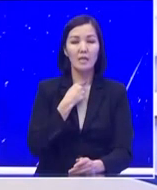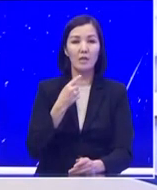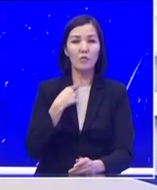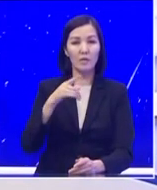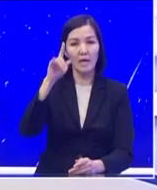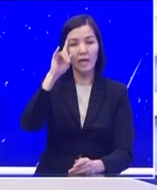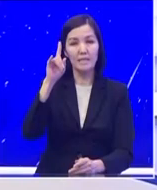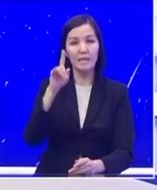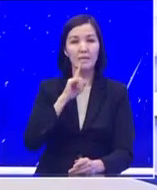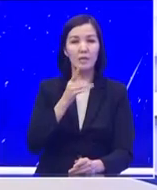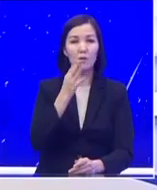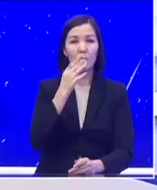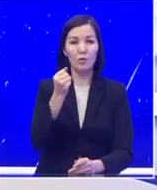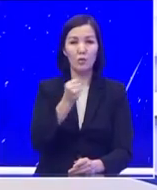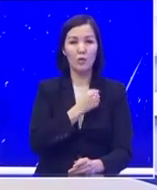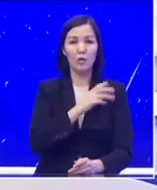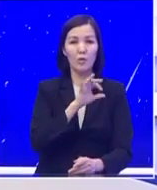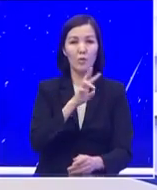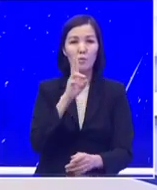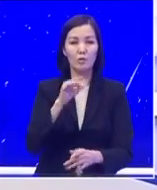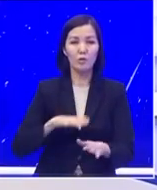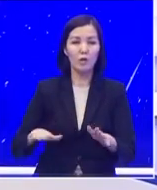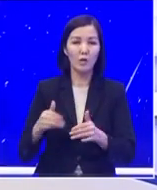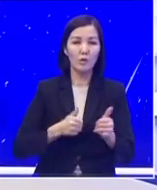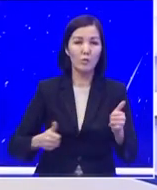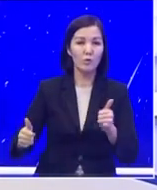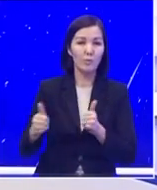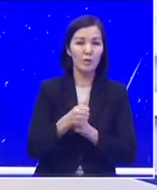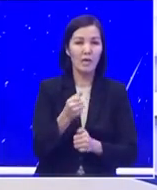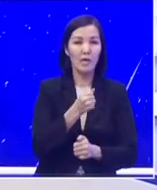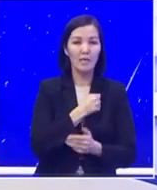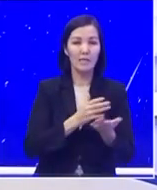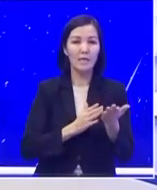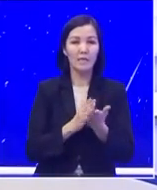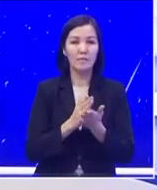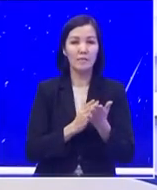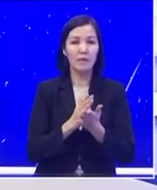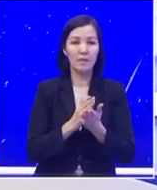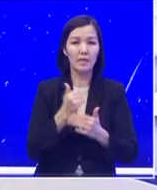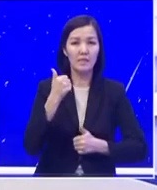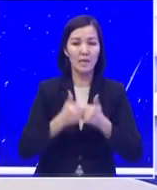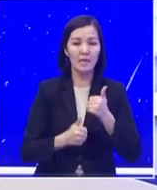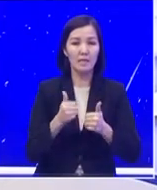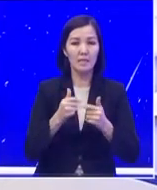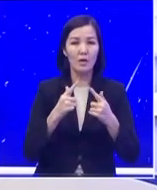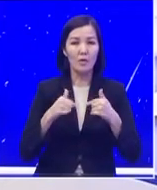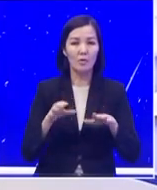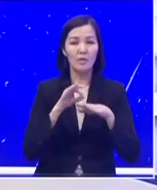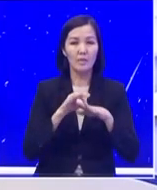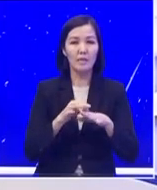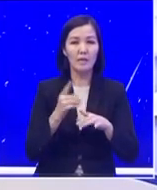Талдықорғанда еліміздің ұлттық ұланы оңтүстік өңірлік көшбасшылығының әскери қызметкерлері арасында жекпе-жек сайысынан жарыс